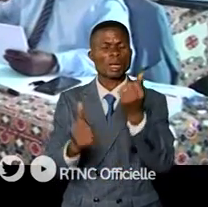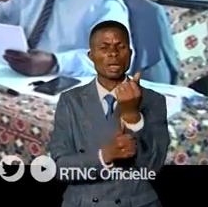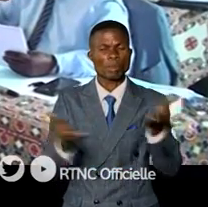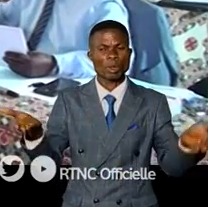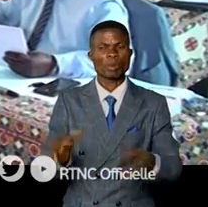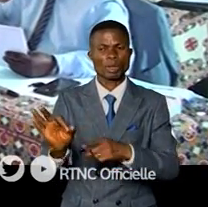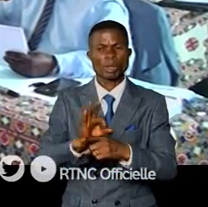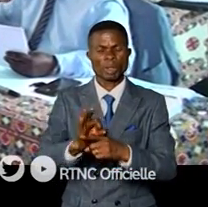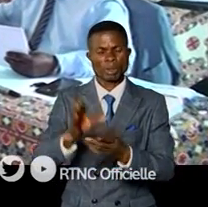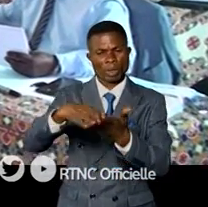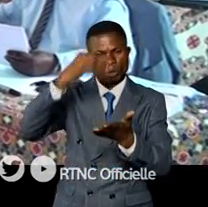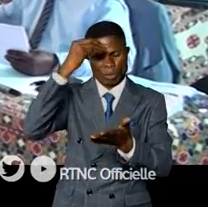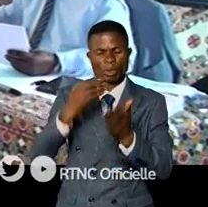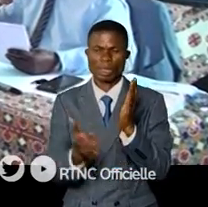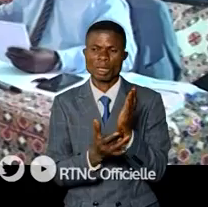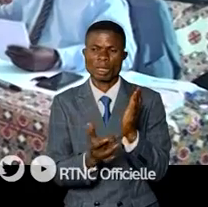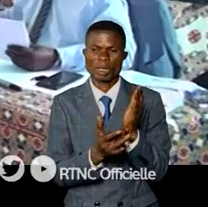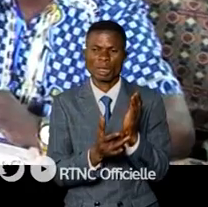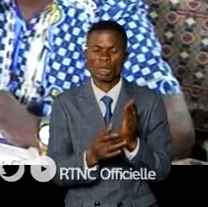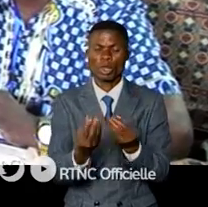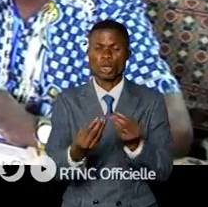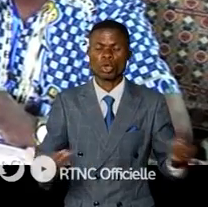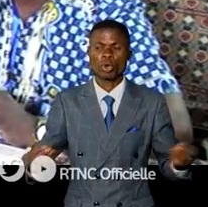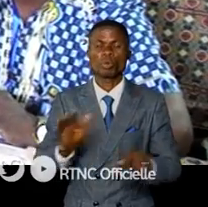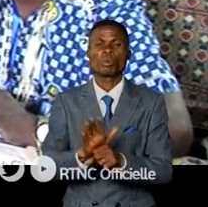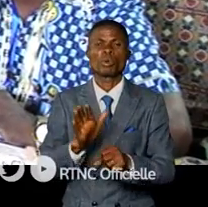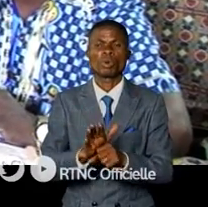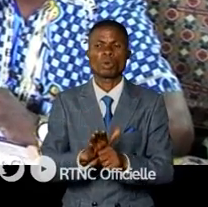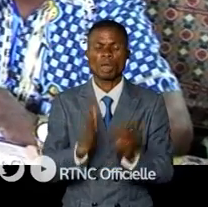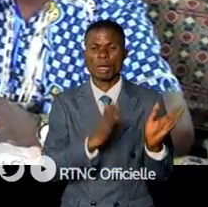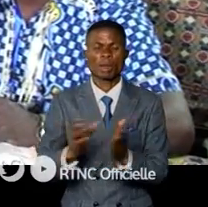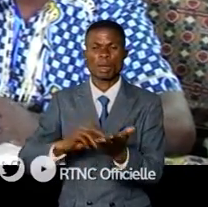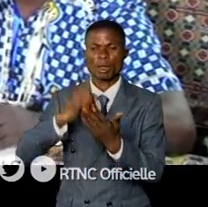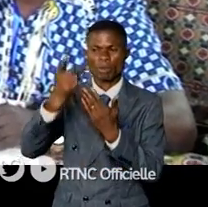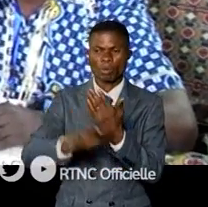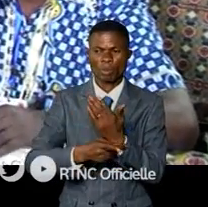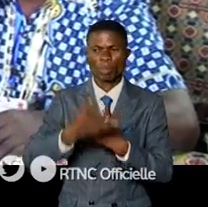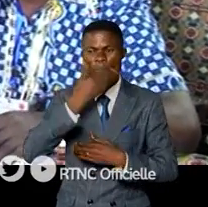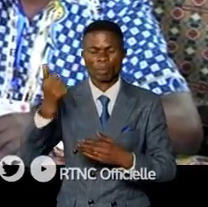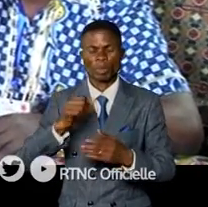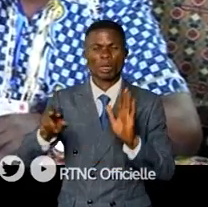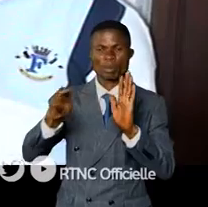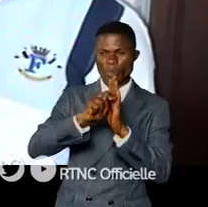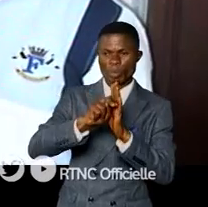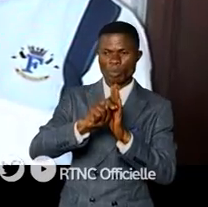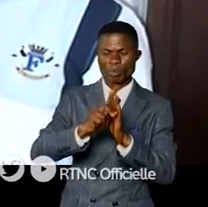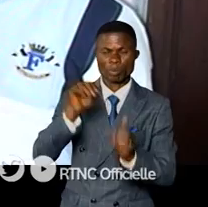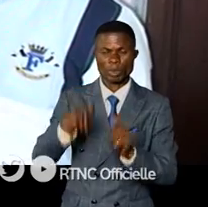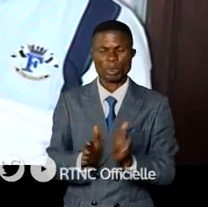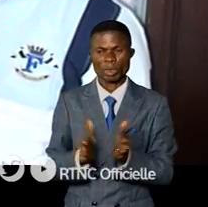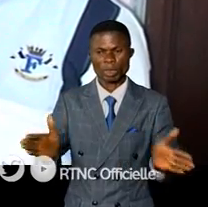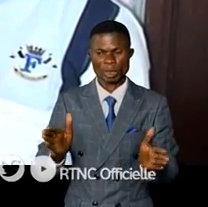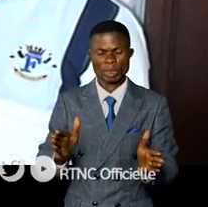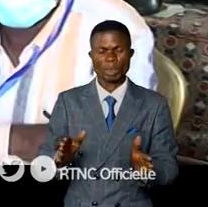de capitaliser les stratégies et des pistes de solutions pour élaborer un meilleur plan de riposte. Pour les secrétaires